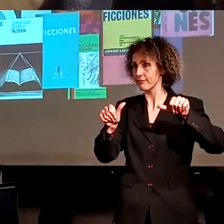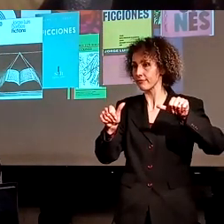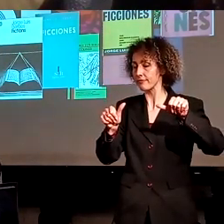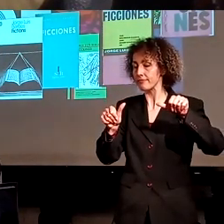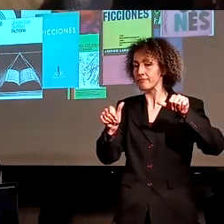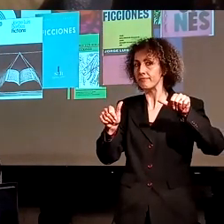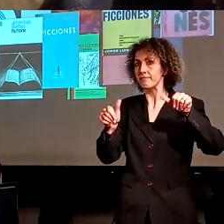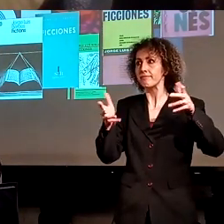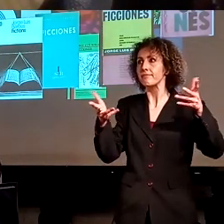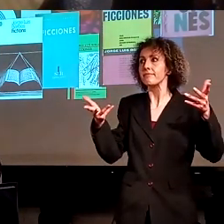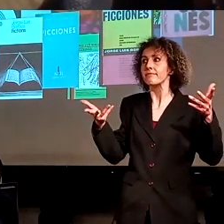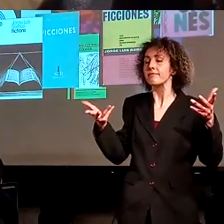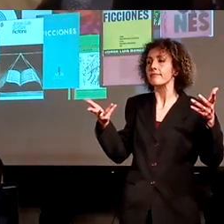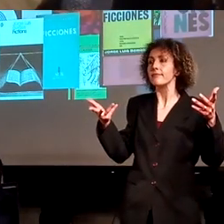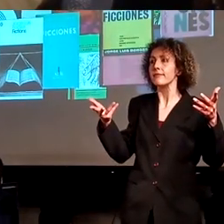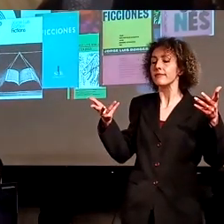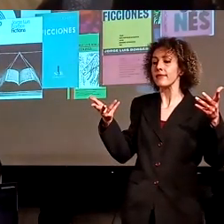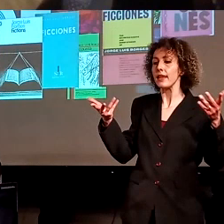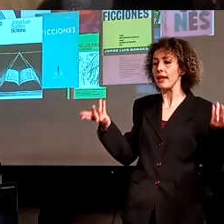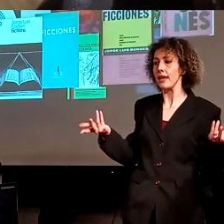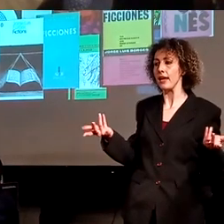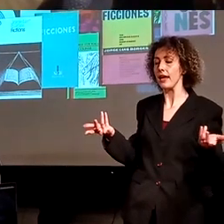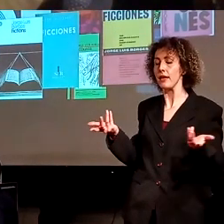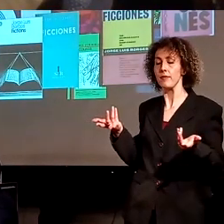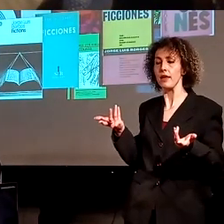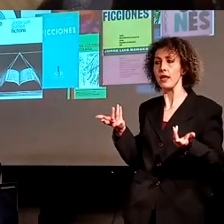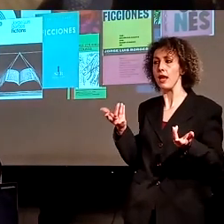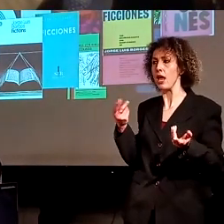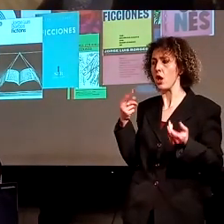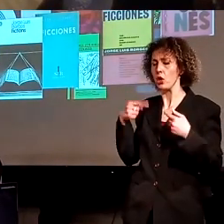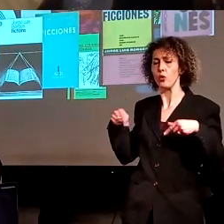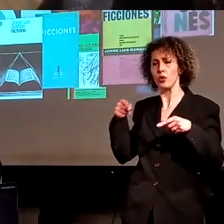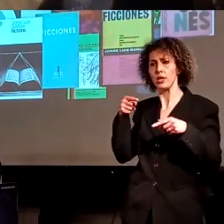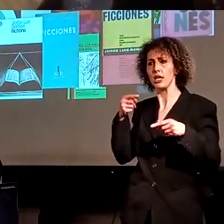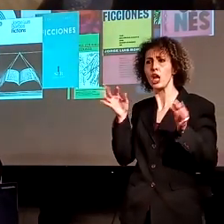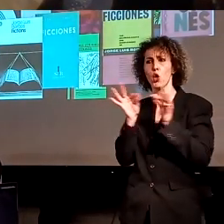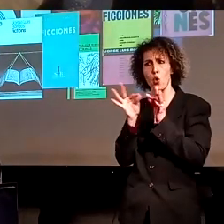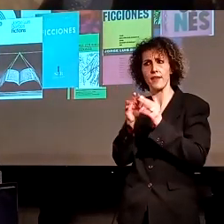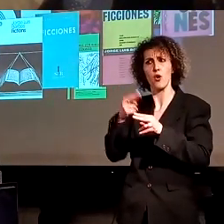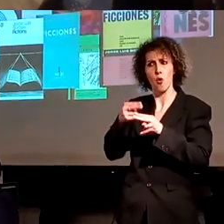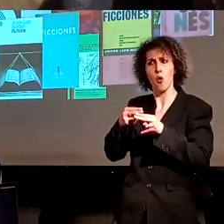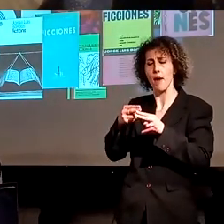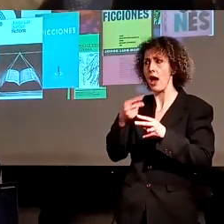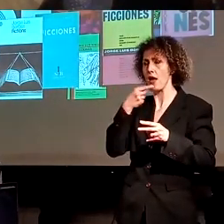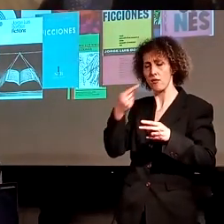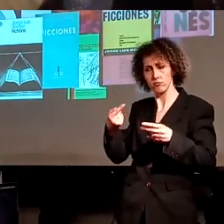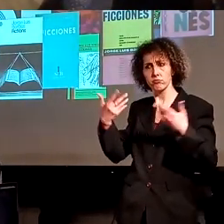uno degli insegnamenti di cui proprio parlammo in uno dei nostri incontri a roma